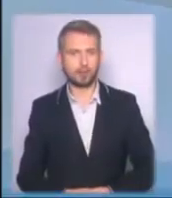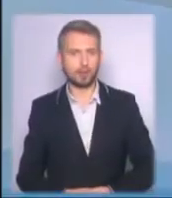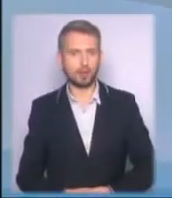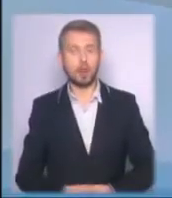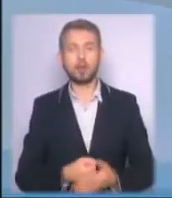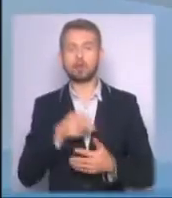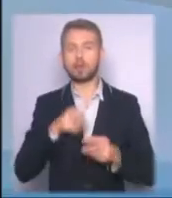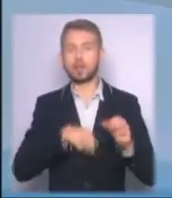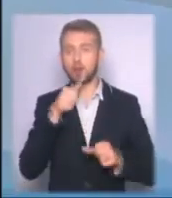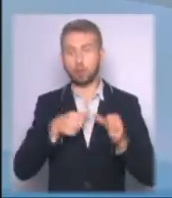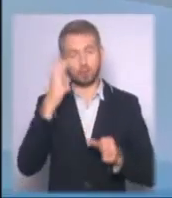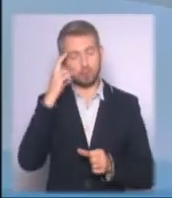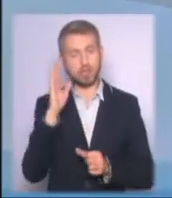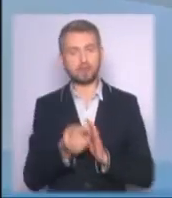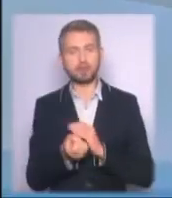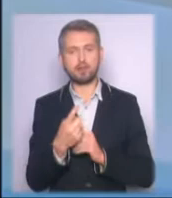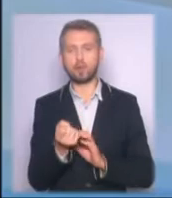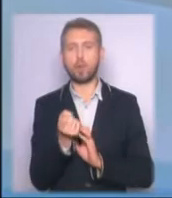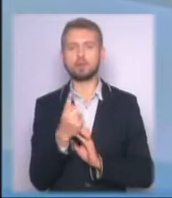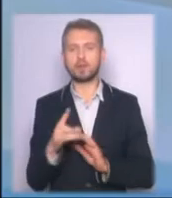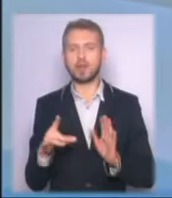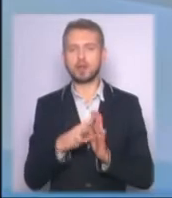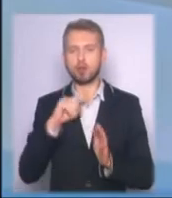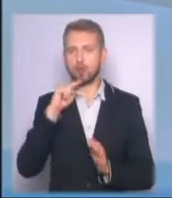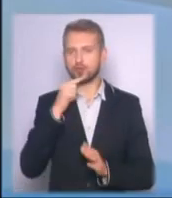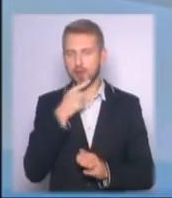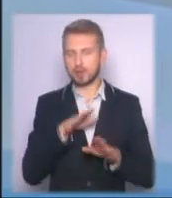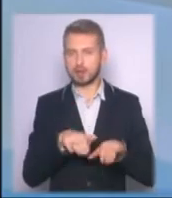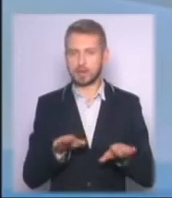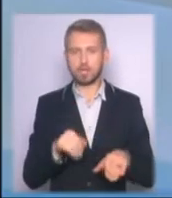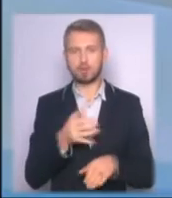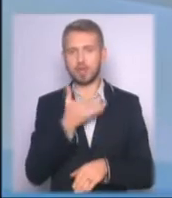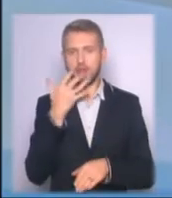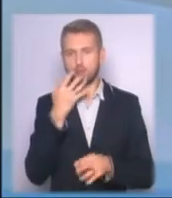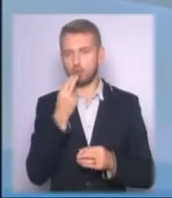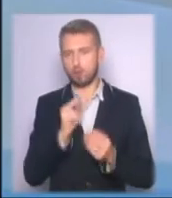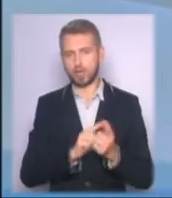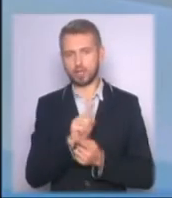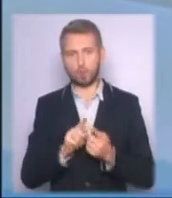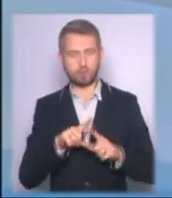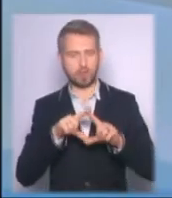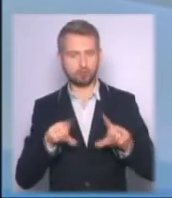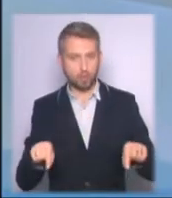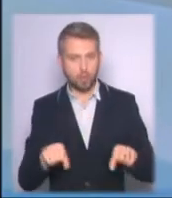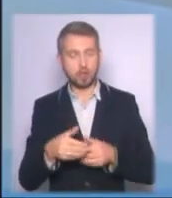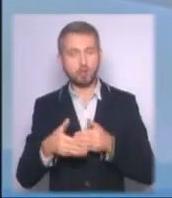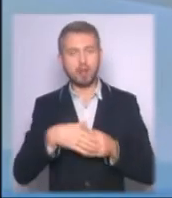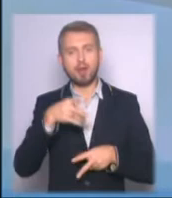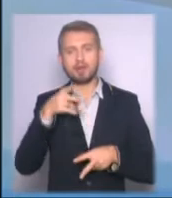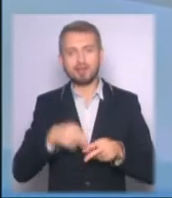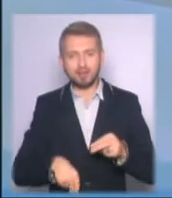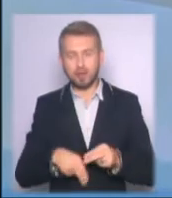До кінця року у столиці з'являться 11 енергоощадних дитсадків та термомодернізована школа. Зокрема, добігають кінця роботи з